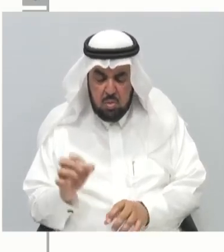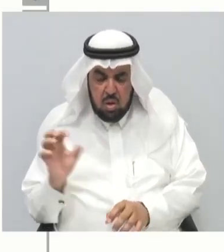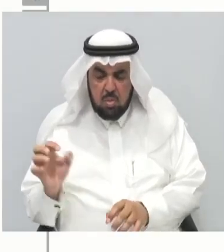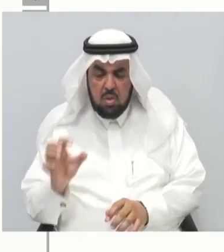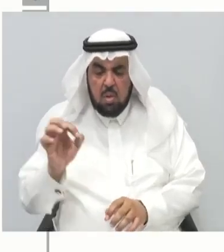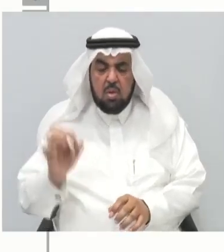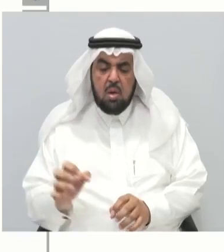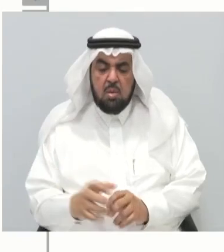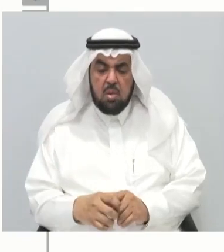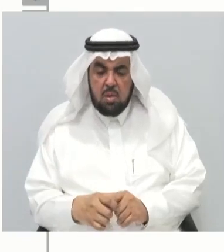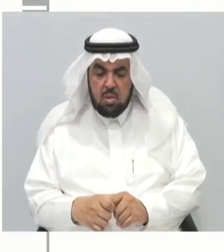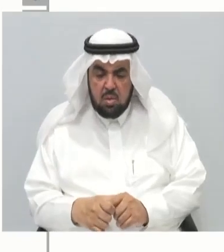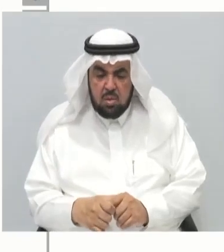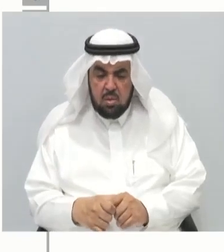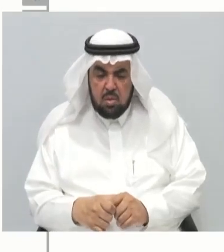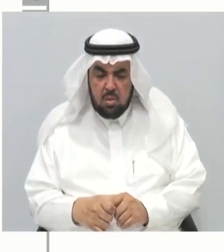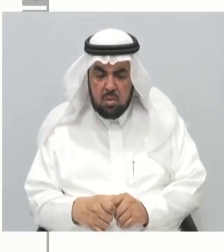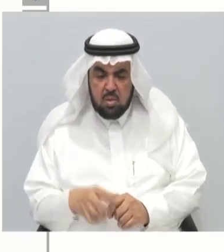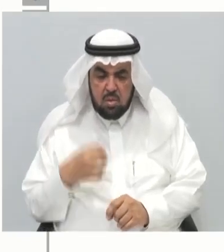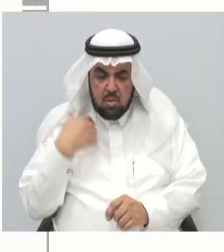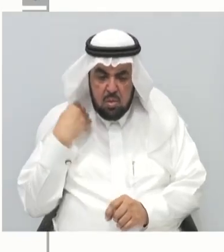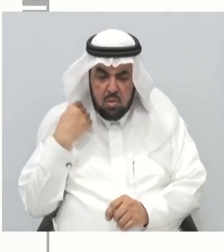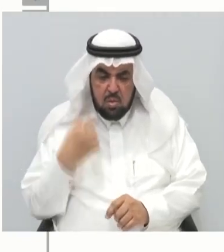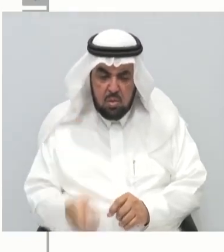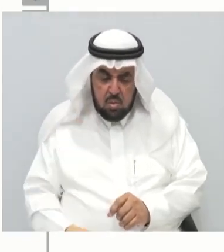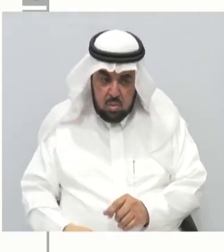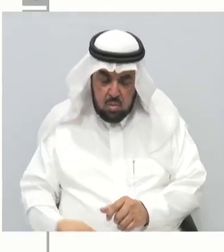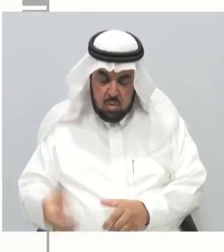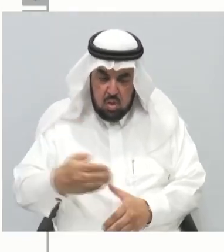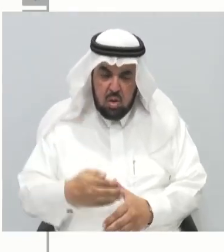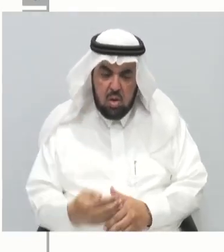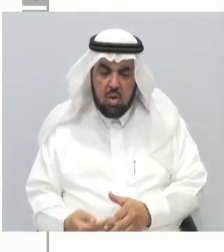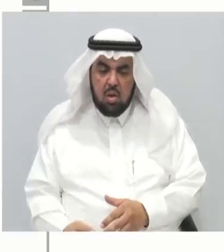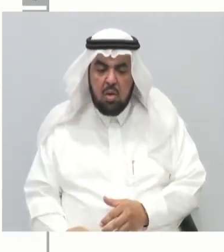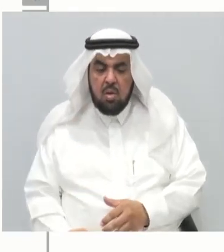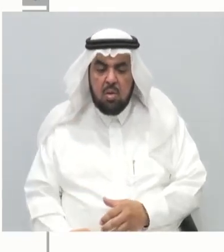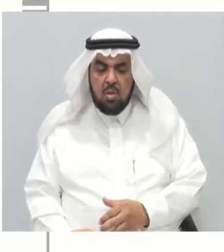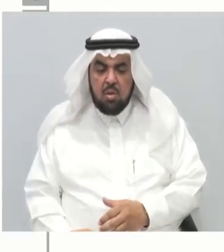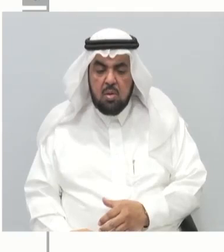اللبنه المربع الازرق ثم نقوم بكتابه الرقم 50 بعدها